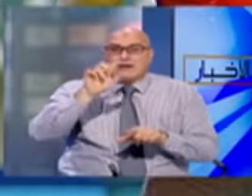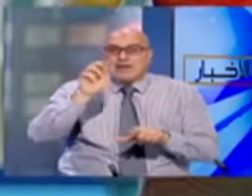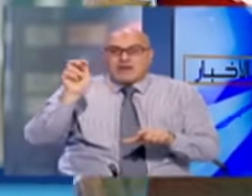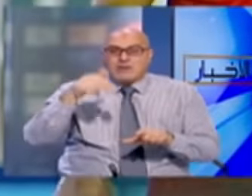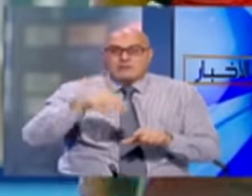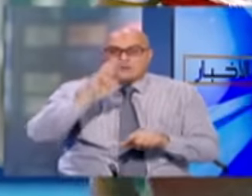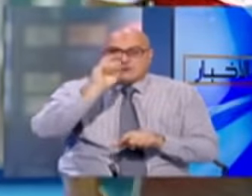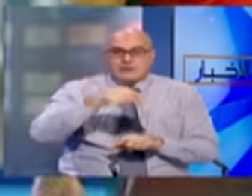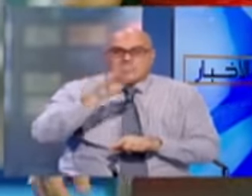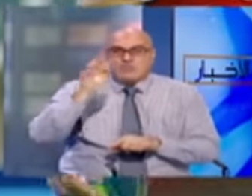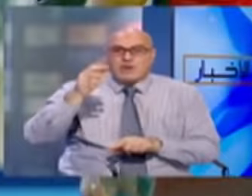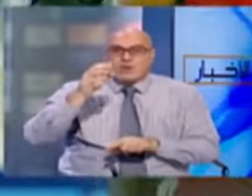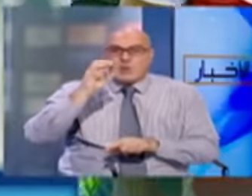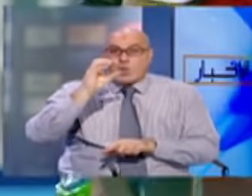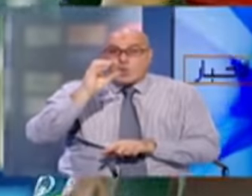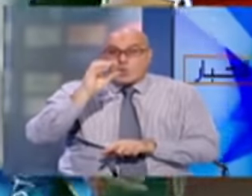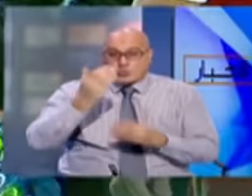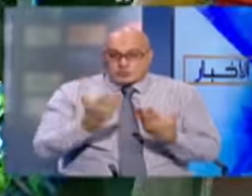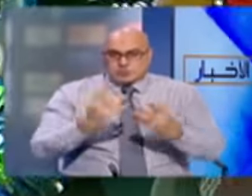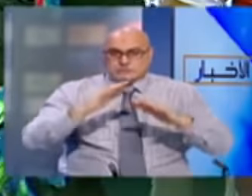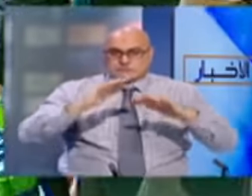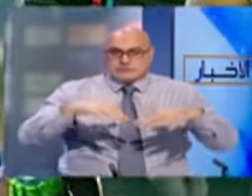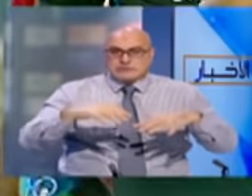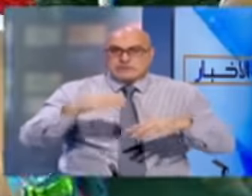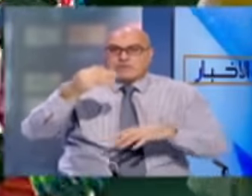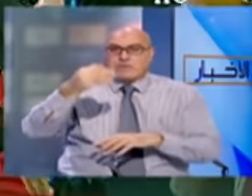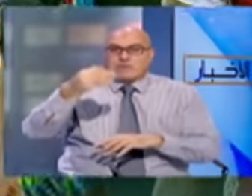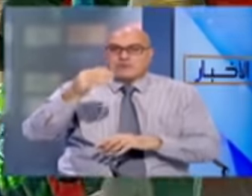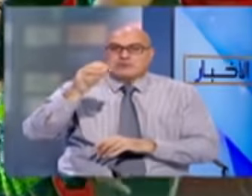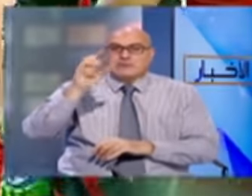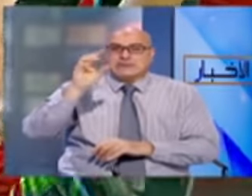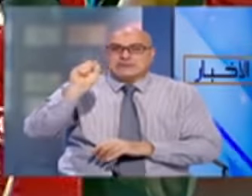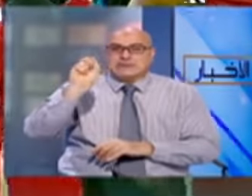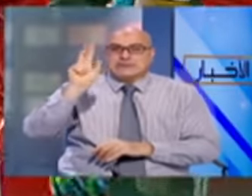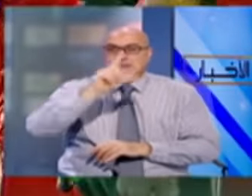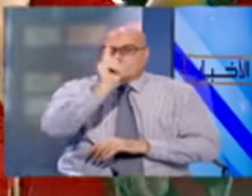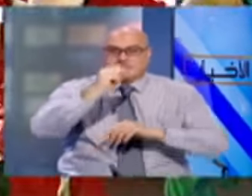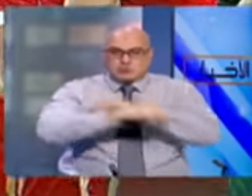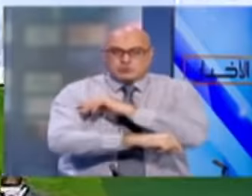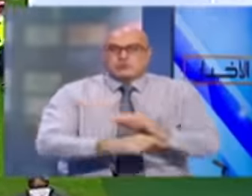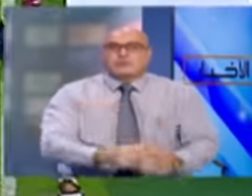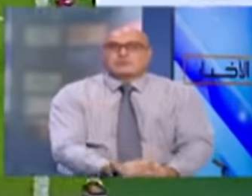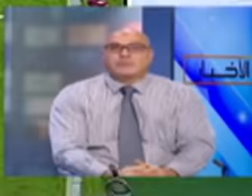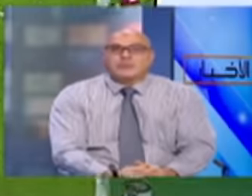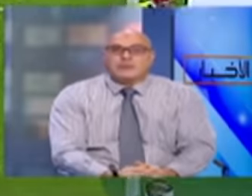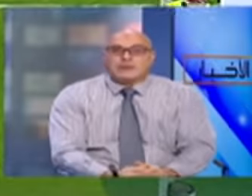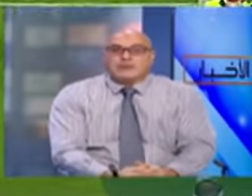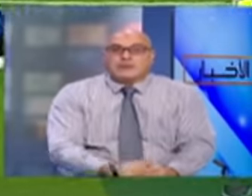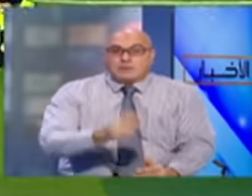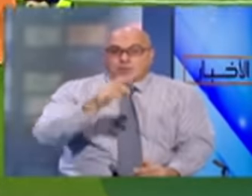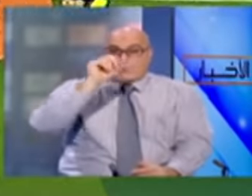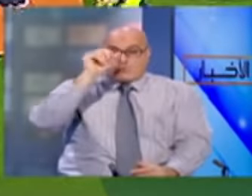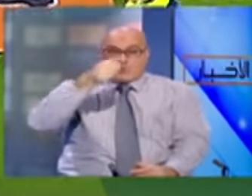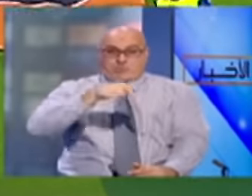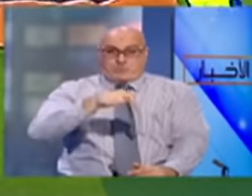مازامبي الكونغولي الذي يواجه اليوم ماميلودي سان داونز الجنوب إفريقي متصدر